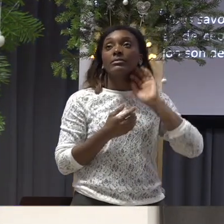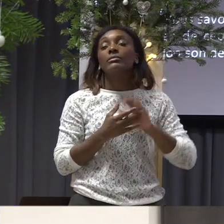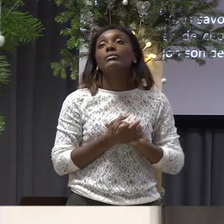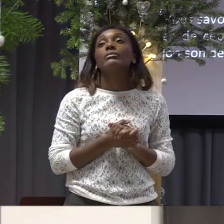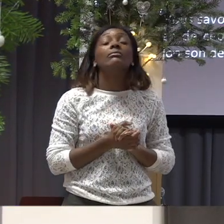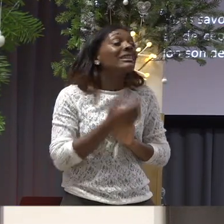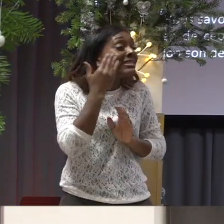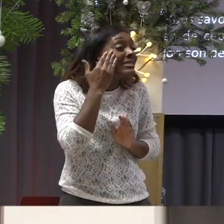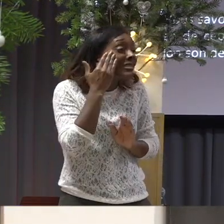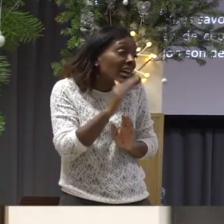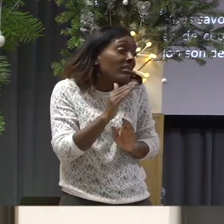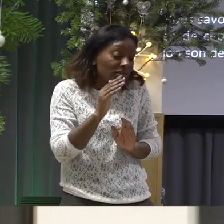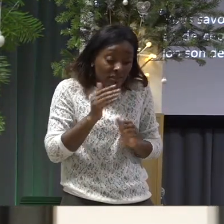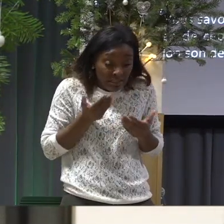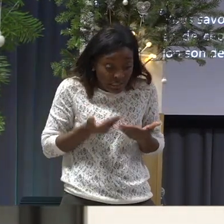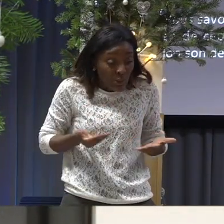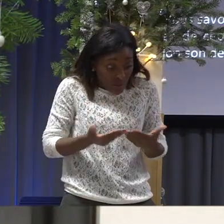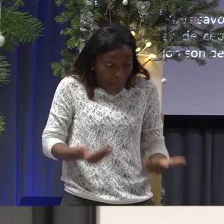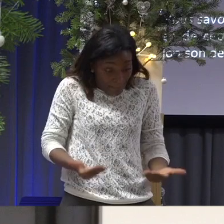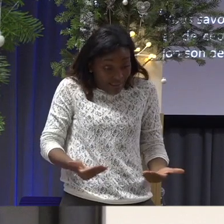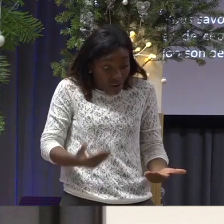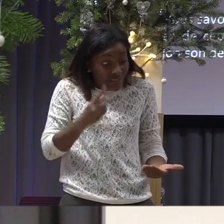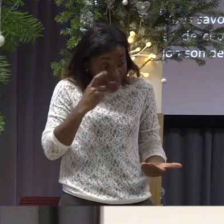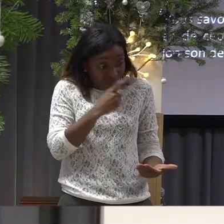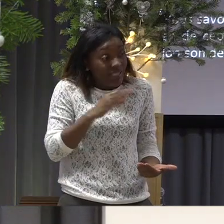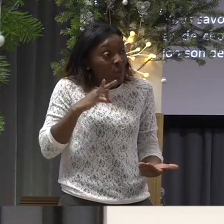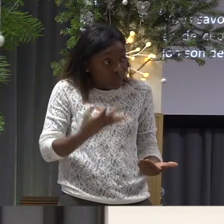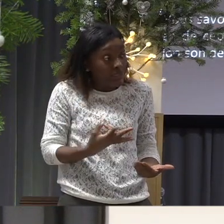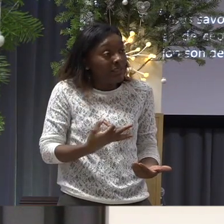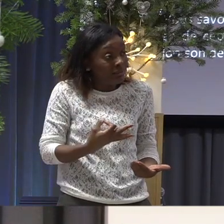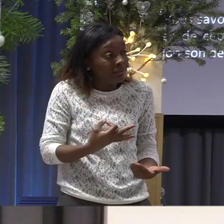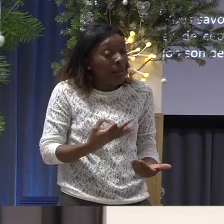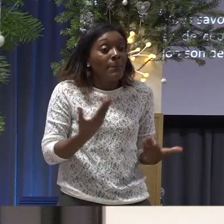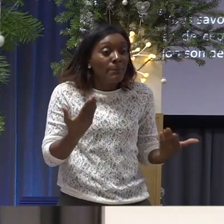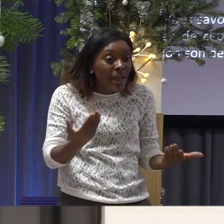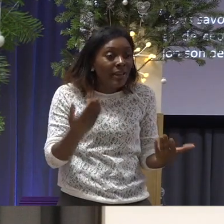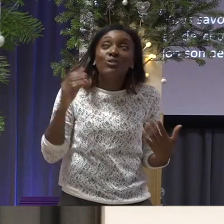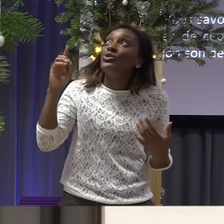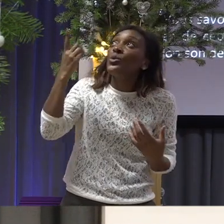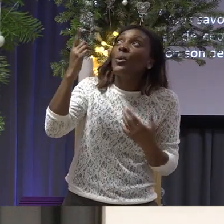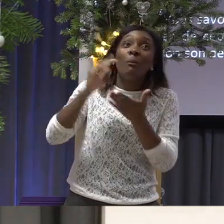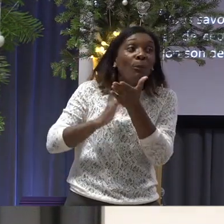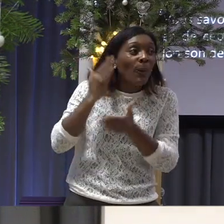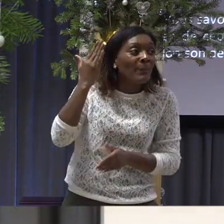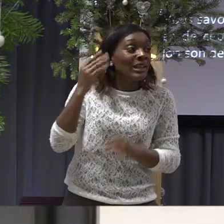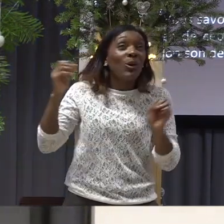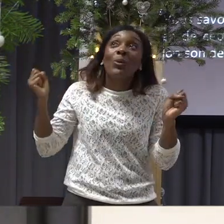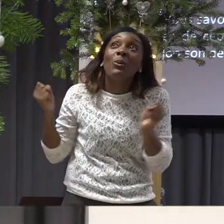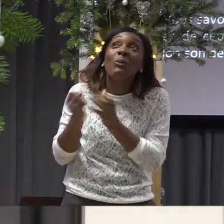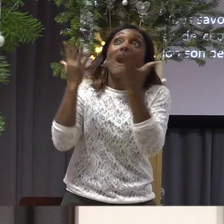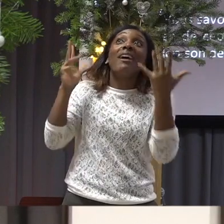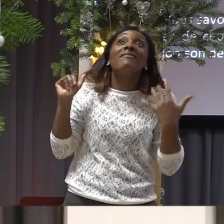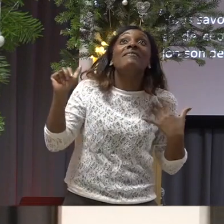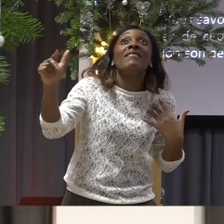est difficile, mais je ne peux pas comparer la difficulté d'aujourd'hui avec la gloire que Dieu nous réserve. Et il le dira,